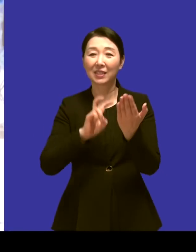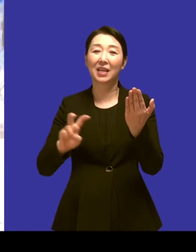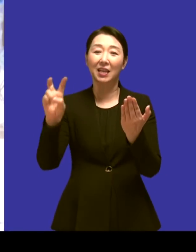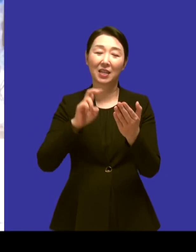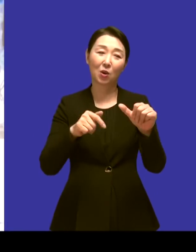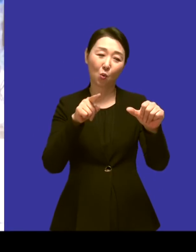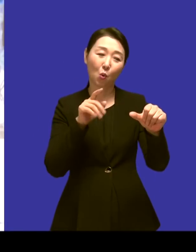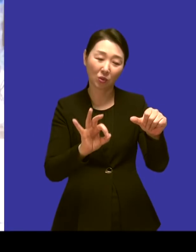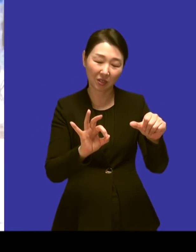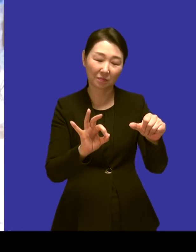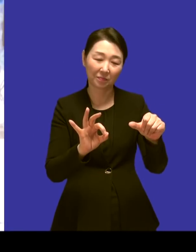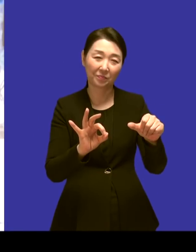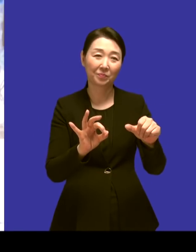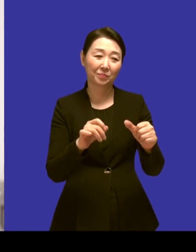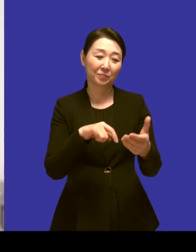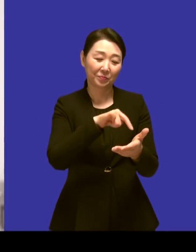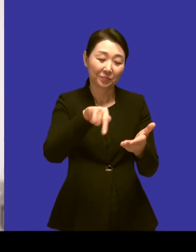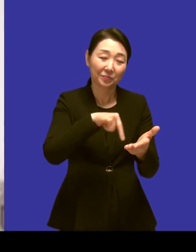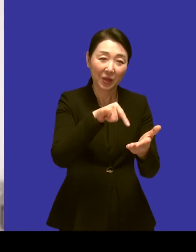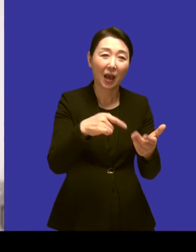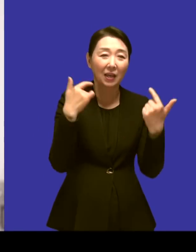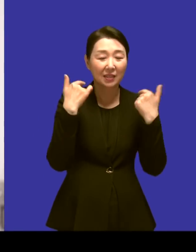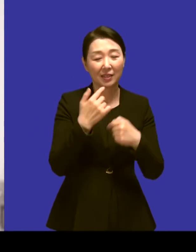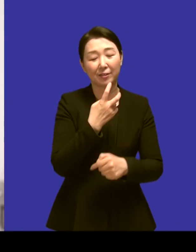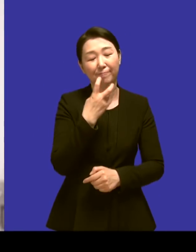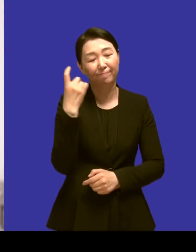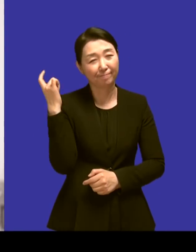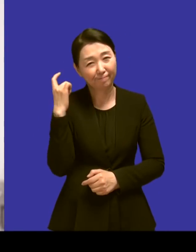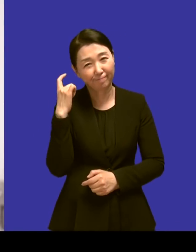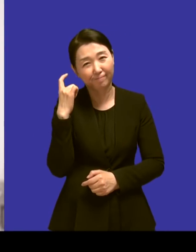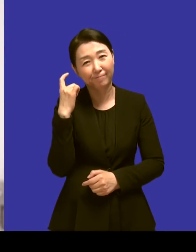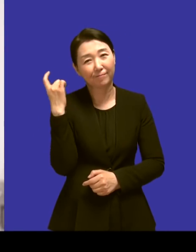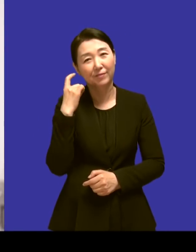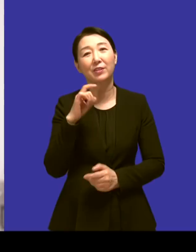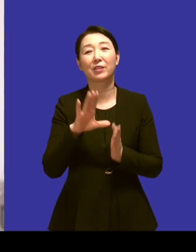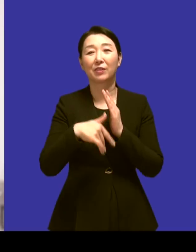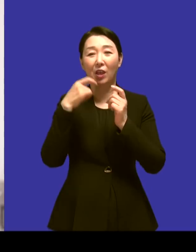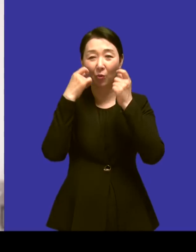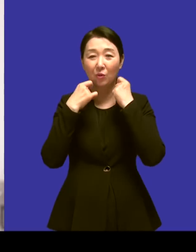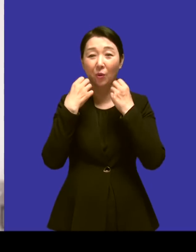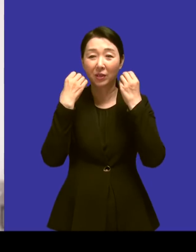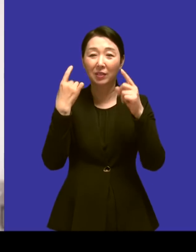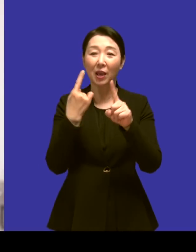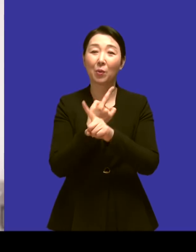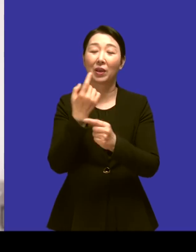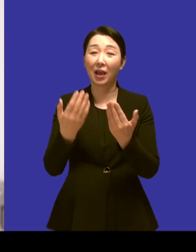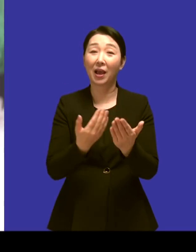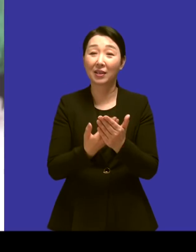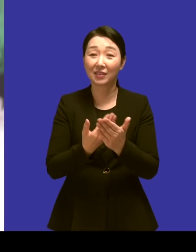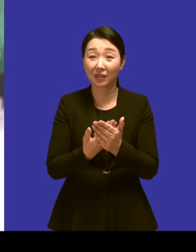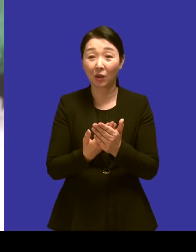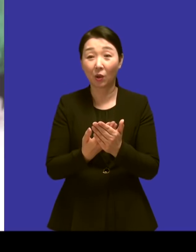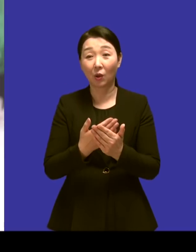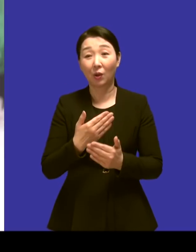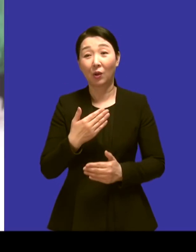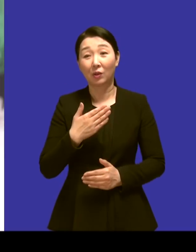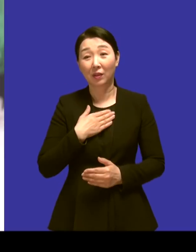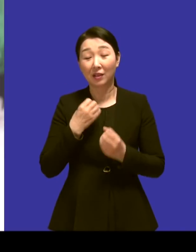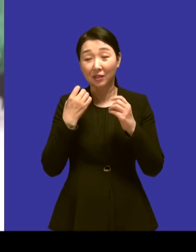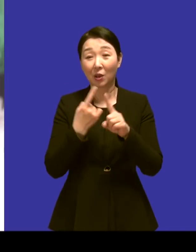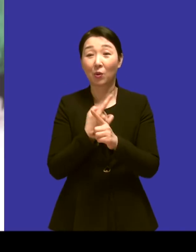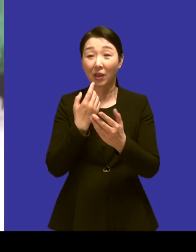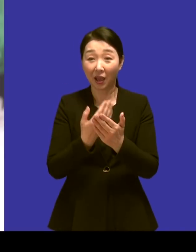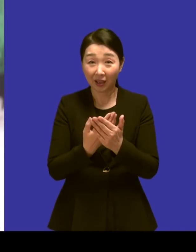제가 그걸 쭉 돌려보고 자는데 늘 울었어요. 늘 새롭게 하시네부터 비슷하네요. 나를 새롭게 하시네라는